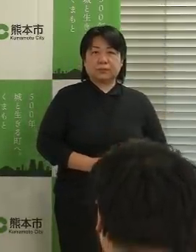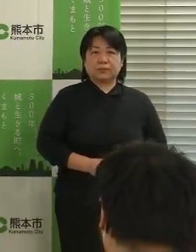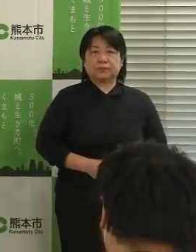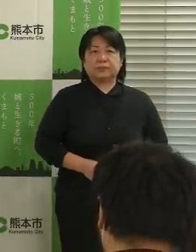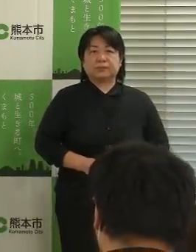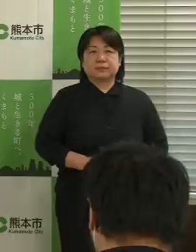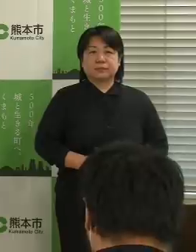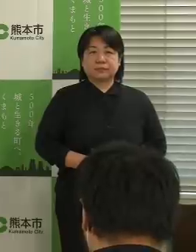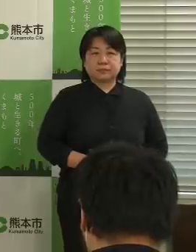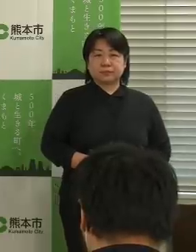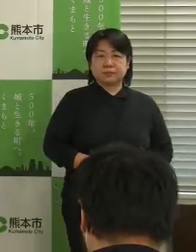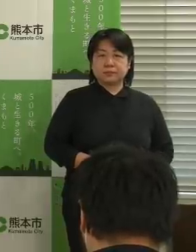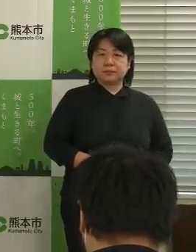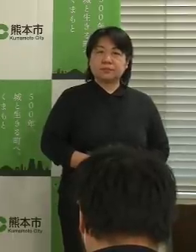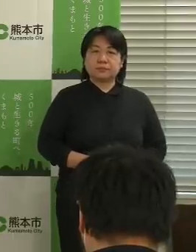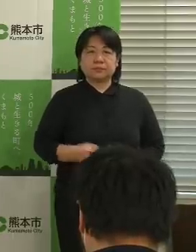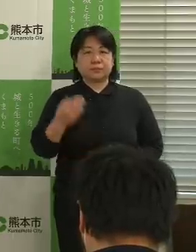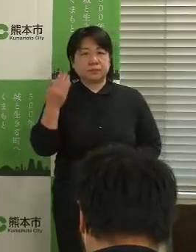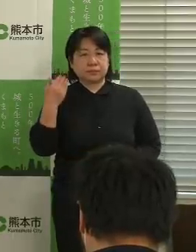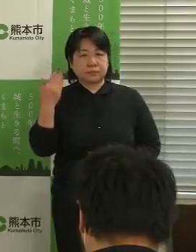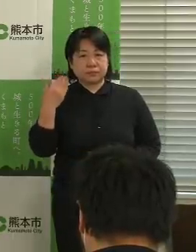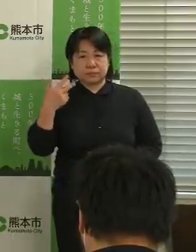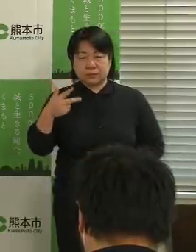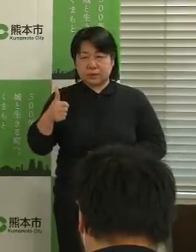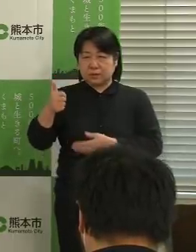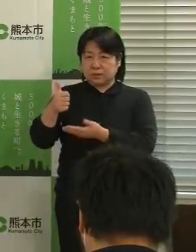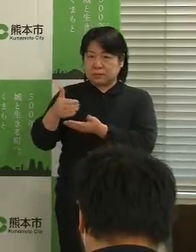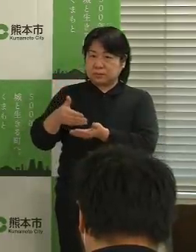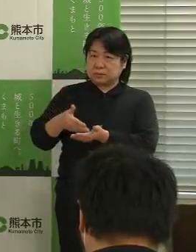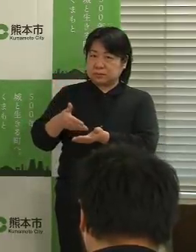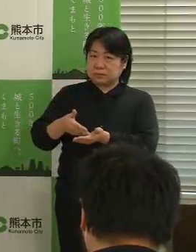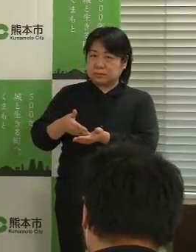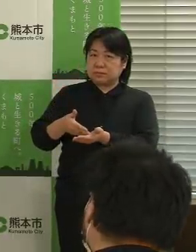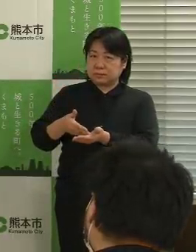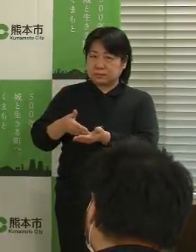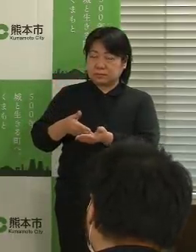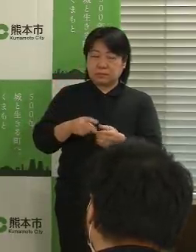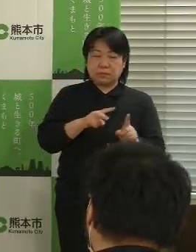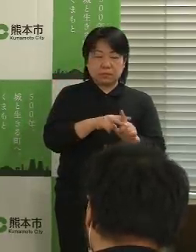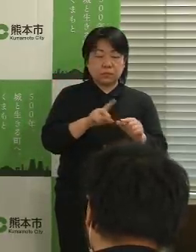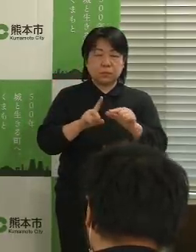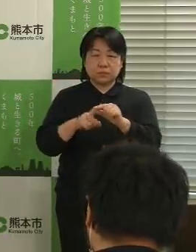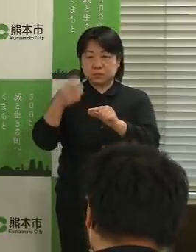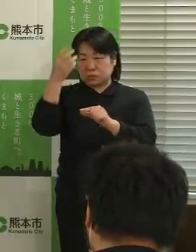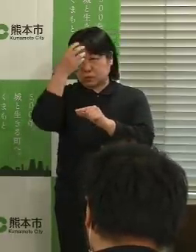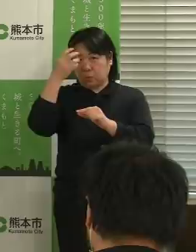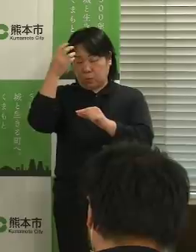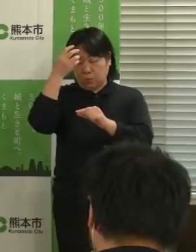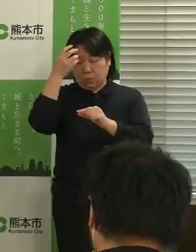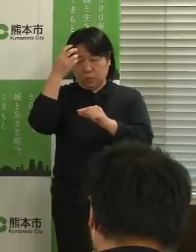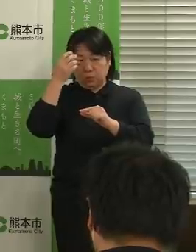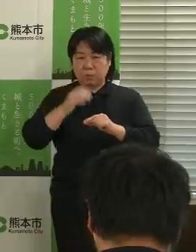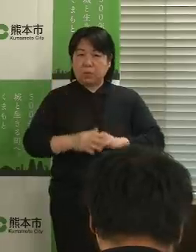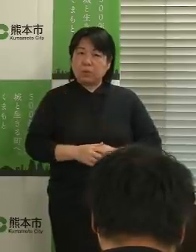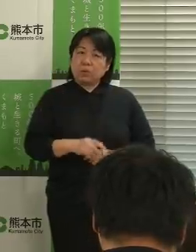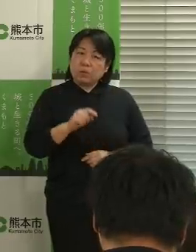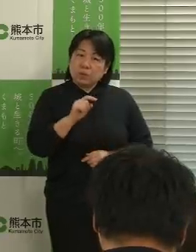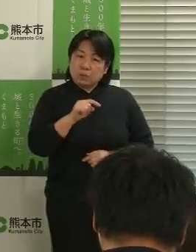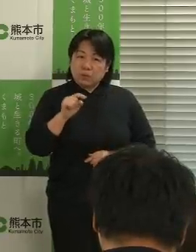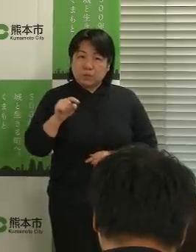幹事社からお願いいたします。石井、 はい、どうぞ。 先ほど市長がおっしゃっていた小中高校、 はい、